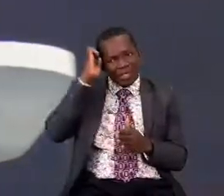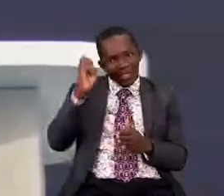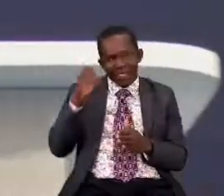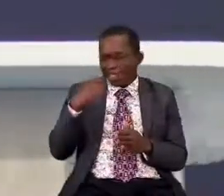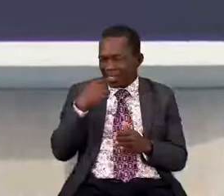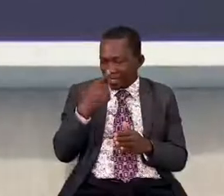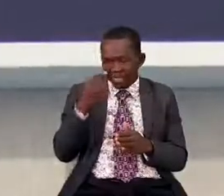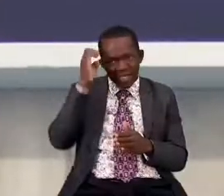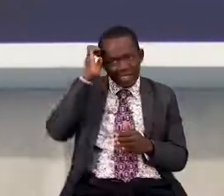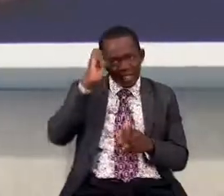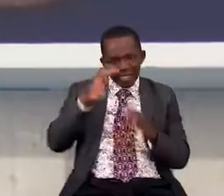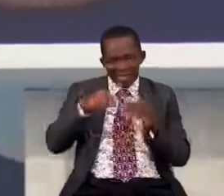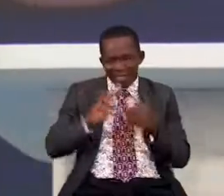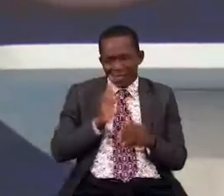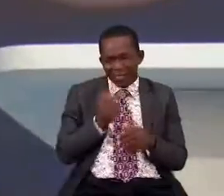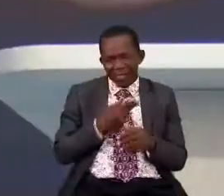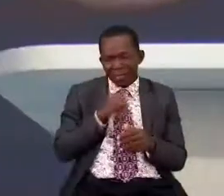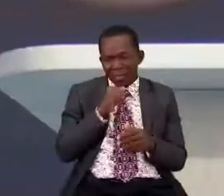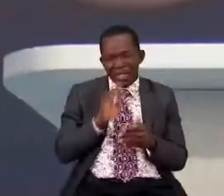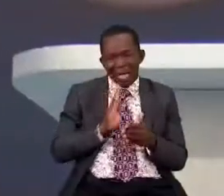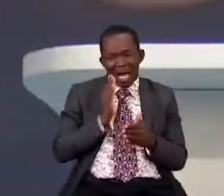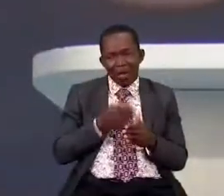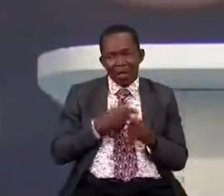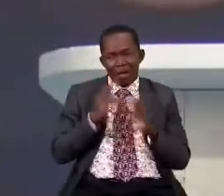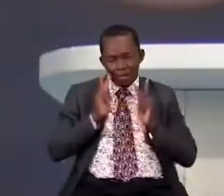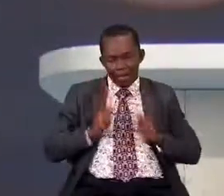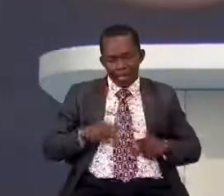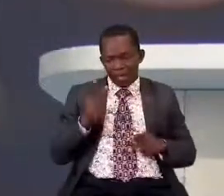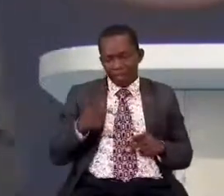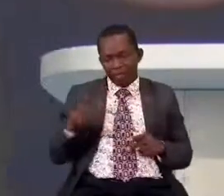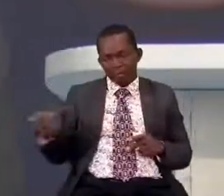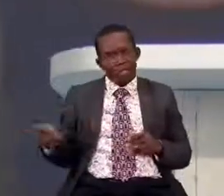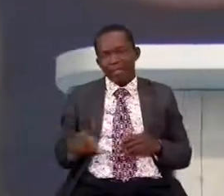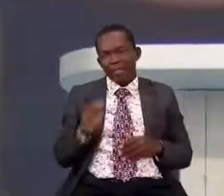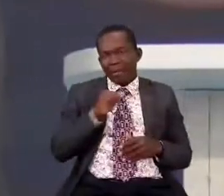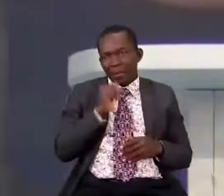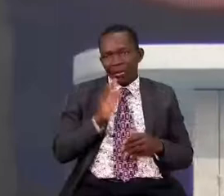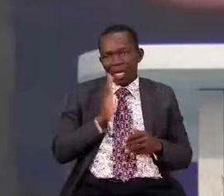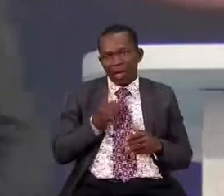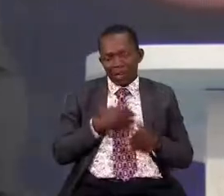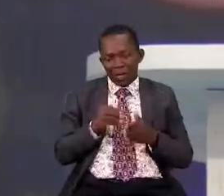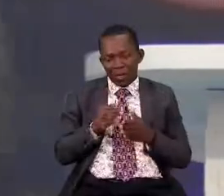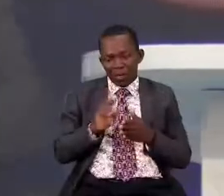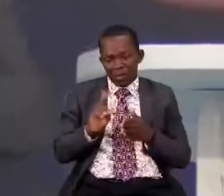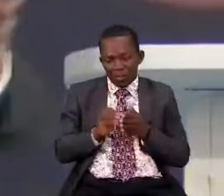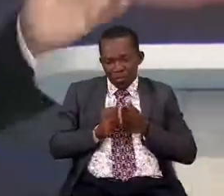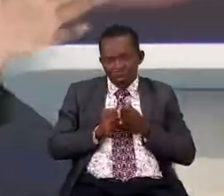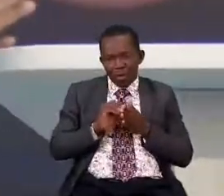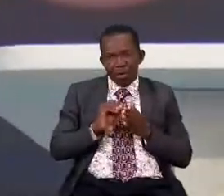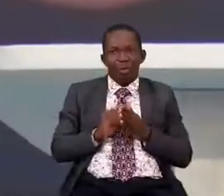chose, ah ça c'est pour moi, non, non, non, l'église n'est pas à toi, le peuple n'est pas à